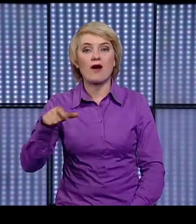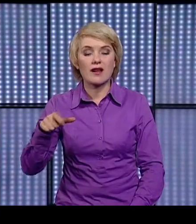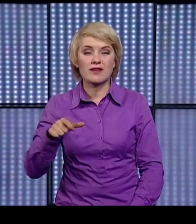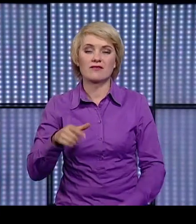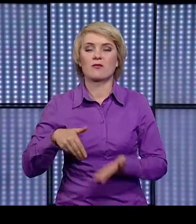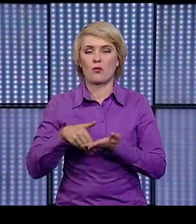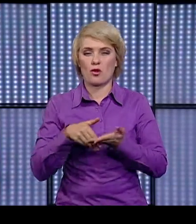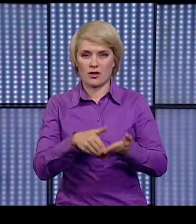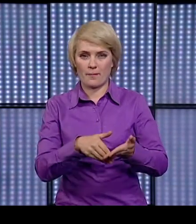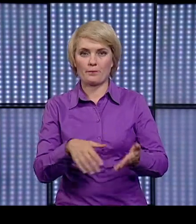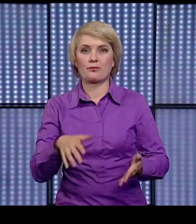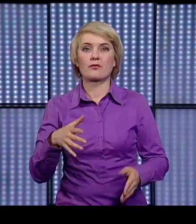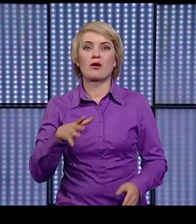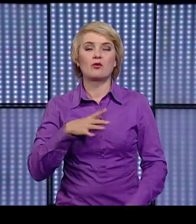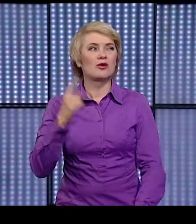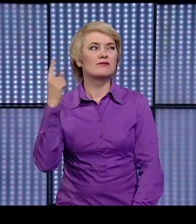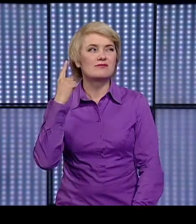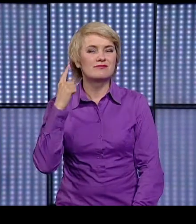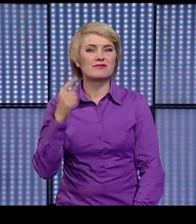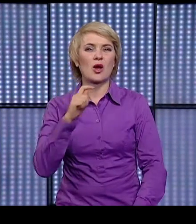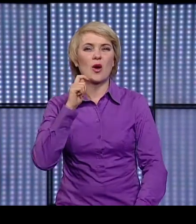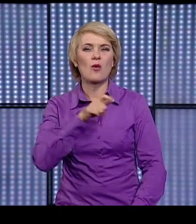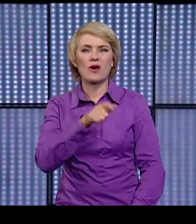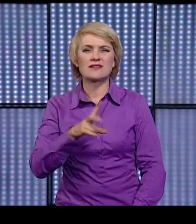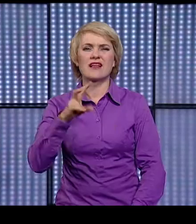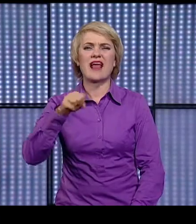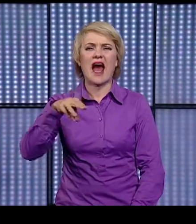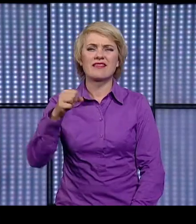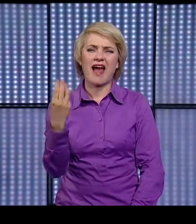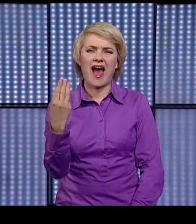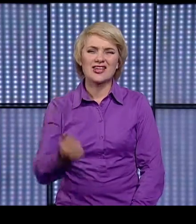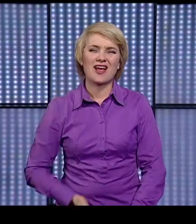Було дуже сильно, коли чуєш Україну, яка кричить «Наташа, давай!» Воно наоборот,